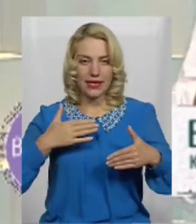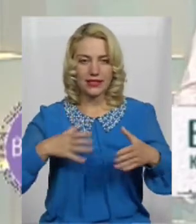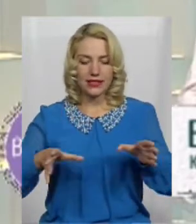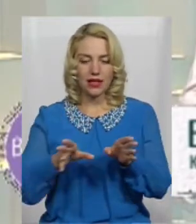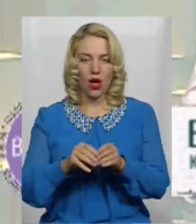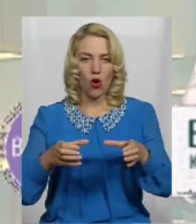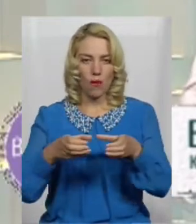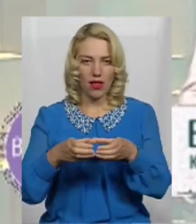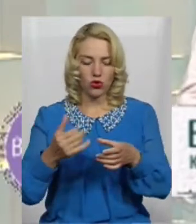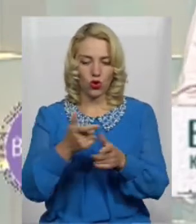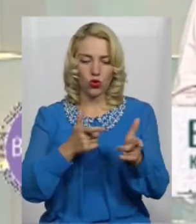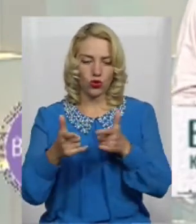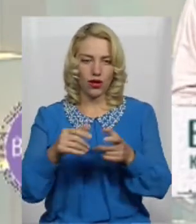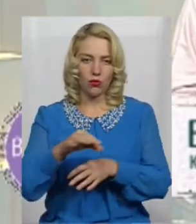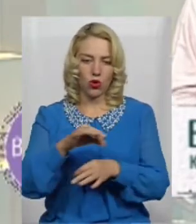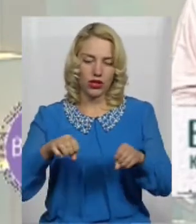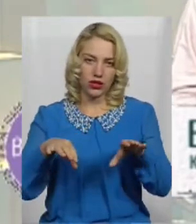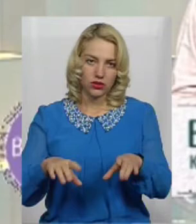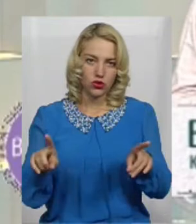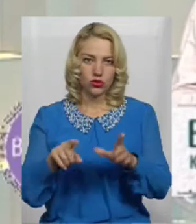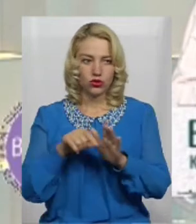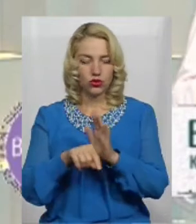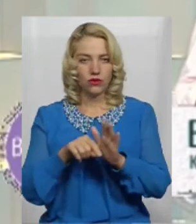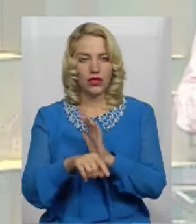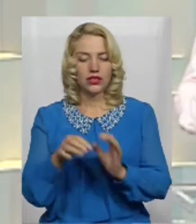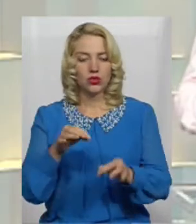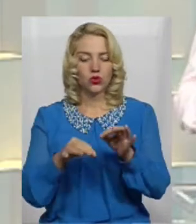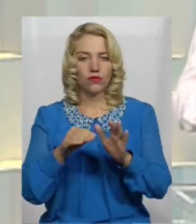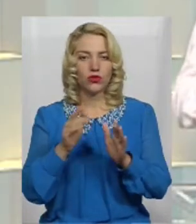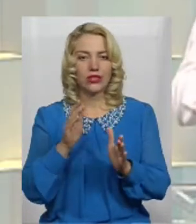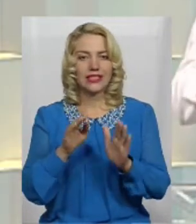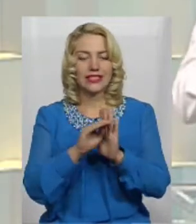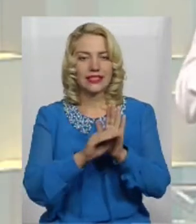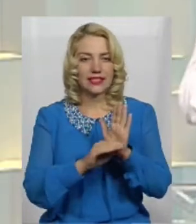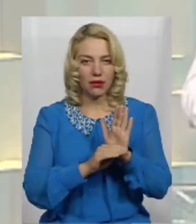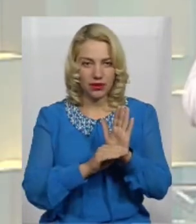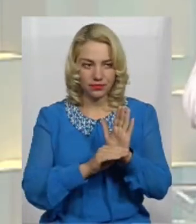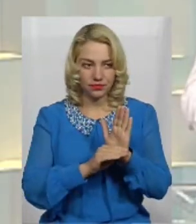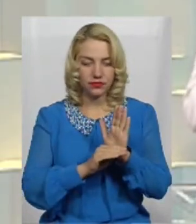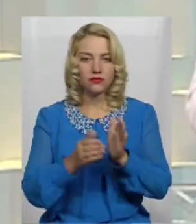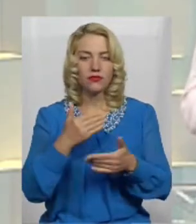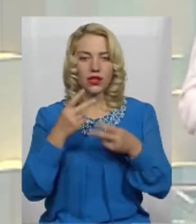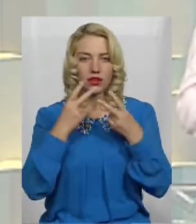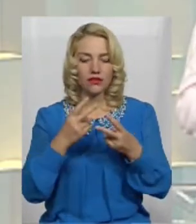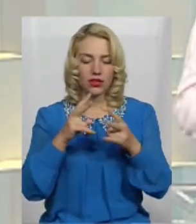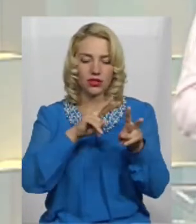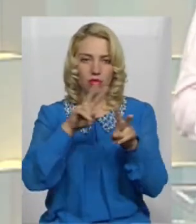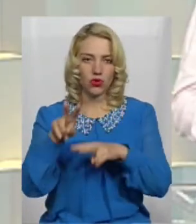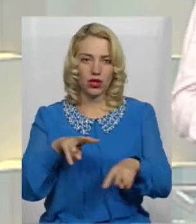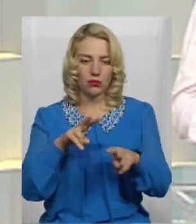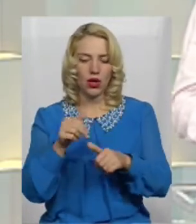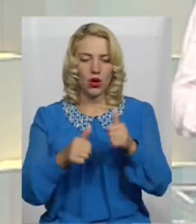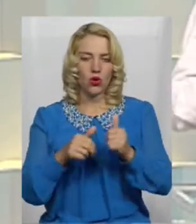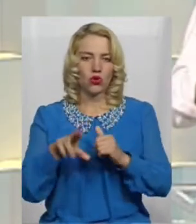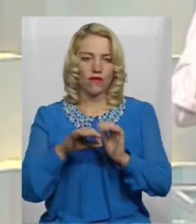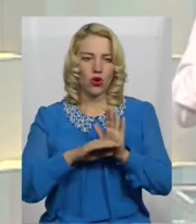командою завжди готували якісь проекти рішень. Чи це стосувалося судової системи, ми дивилися і моніторили конкурс до